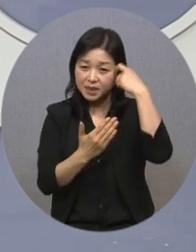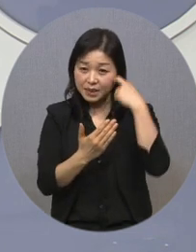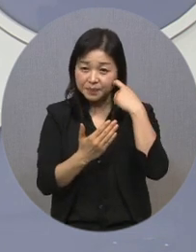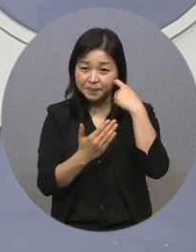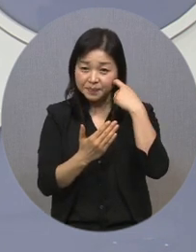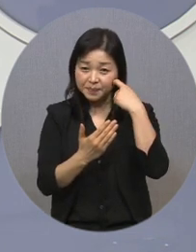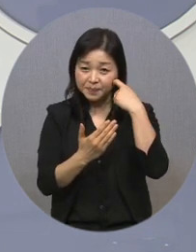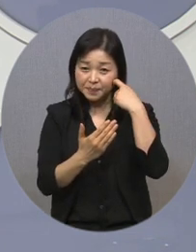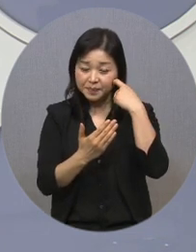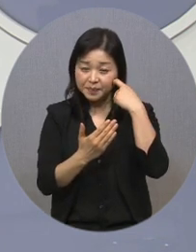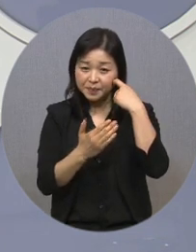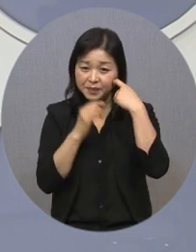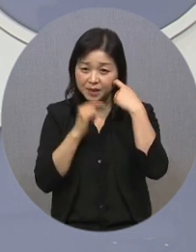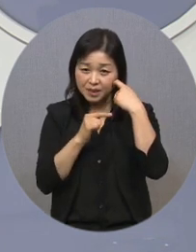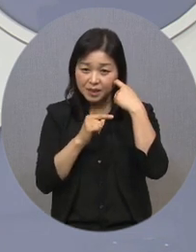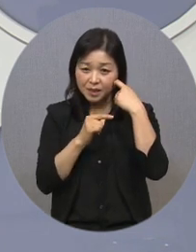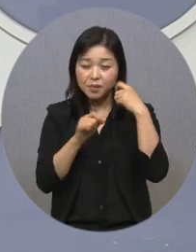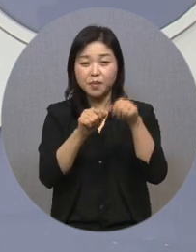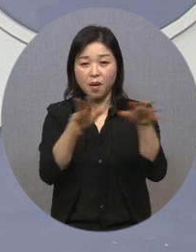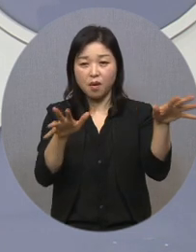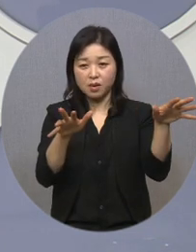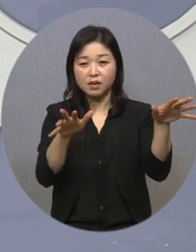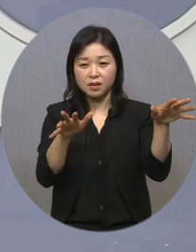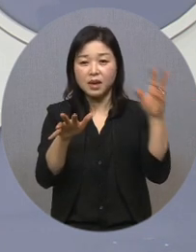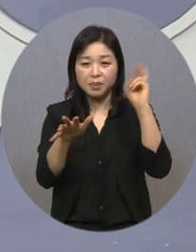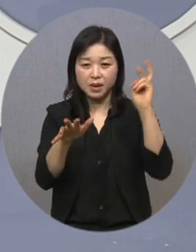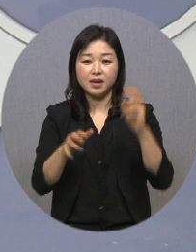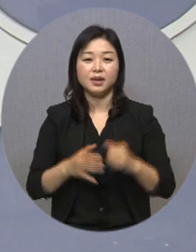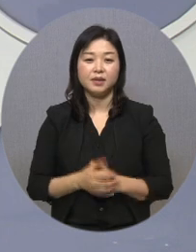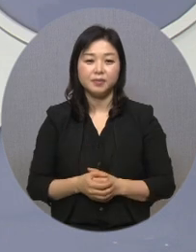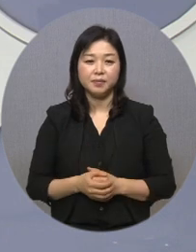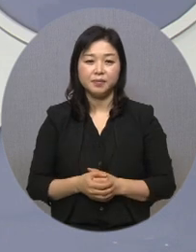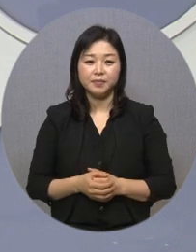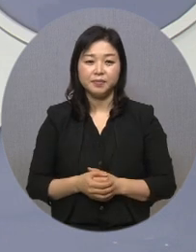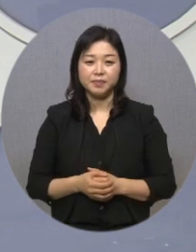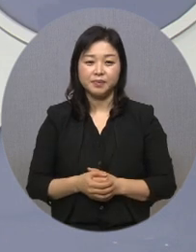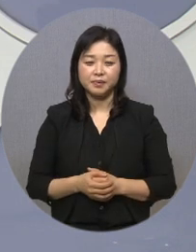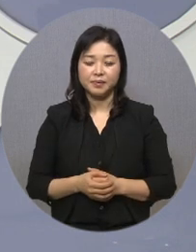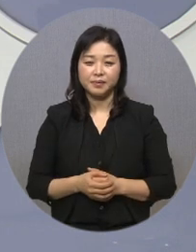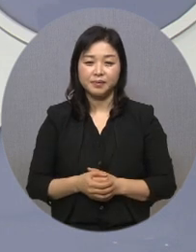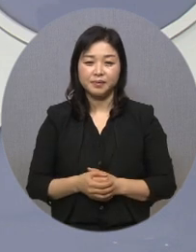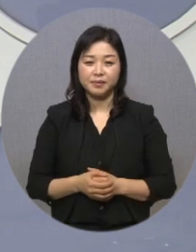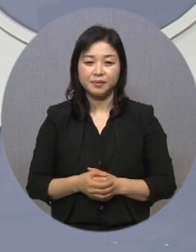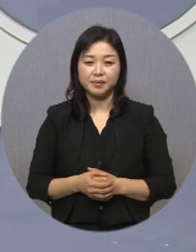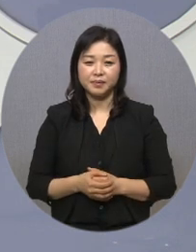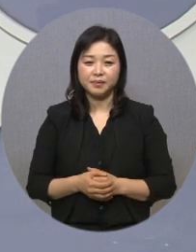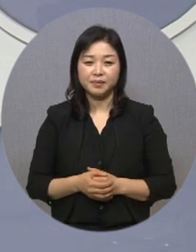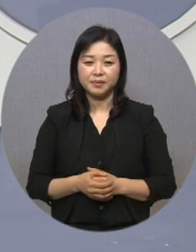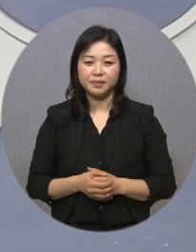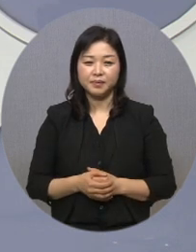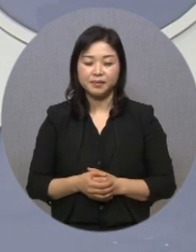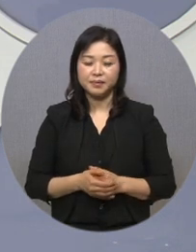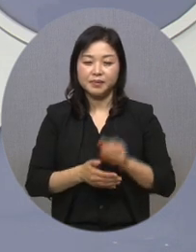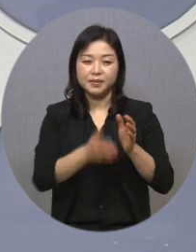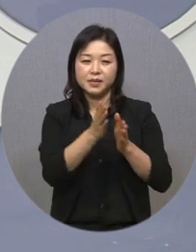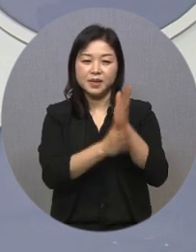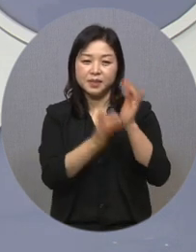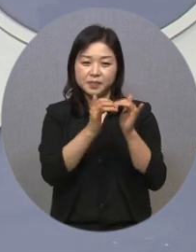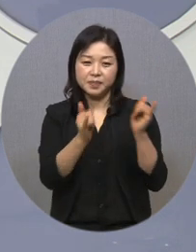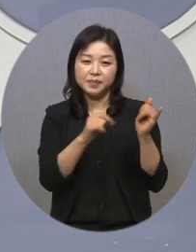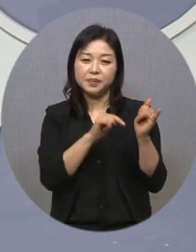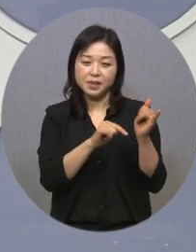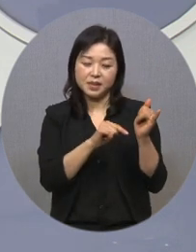이런 부분들이 좀 확대되어지는 것은 대시민의 질적 그 요구들, 향유권 이런